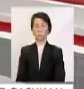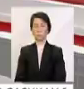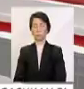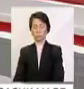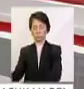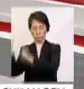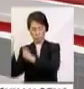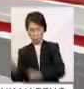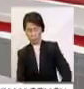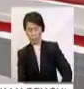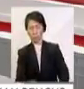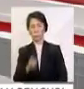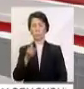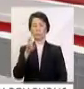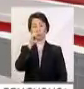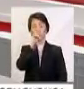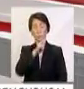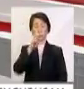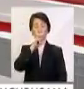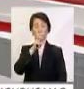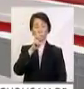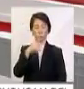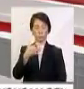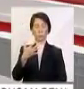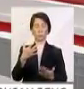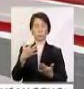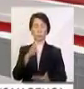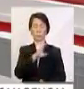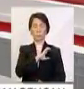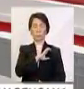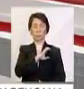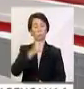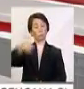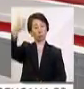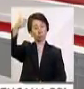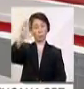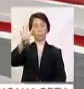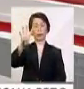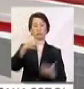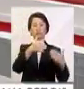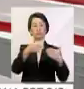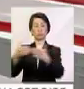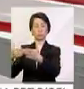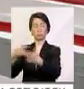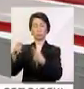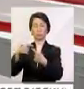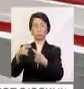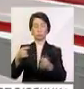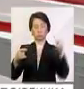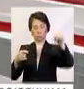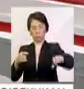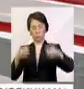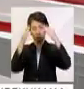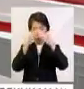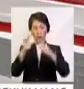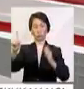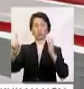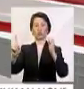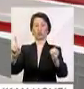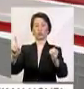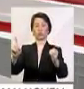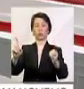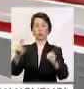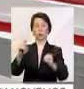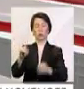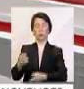Hoki Piala Tun Abdul Razak, aksi Division 2 menyaksikan PDRM mencipta kemenangan keempat berturut-turut apabila menewaskan Pahang 1-0 dalam aksi